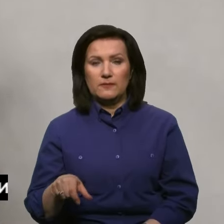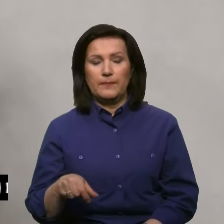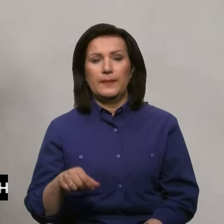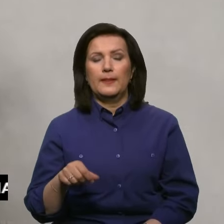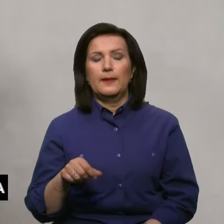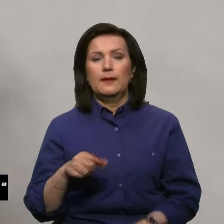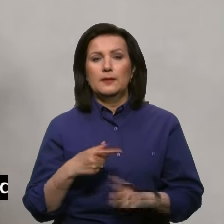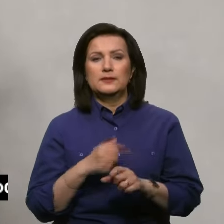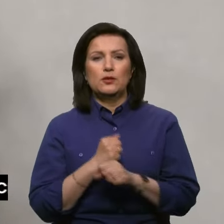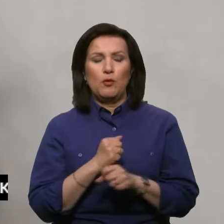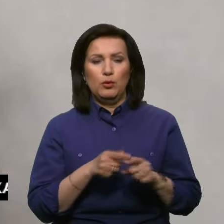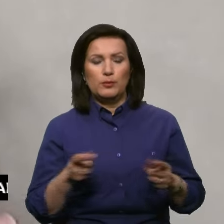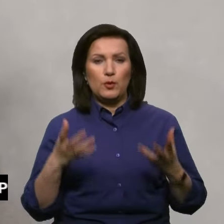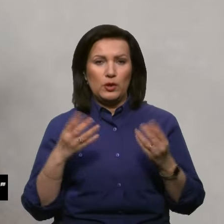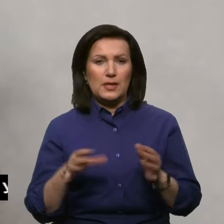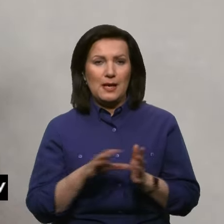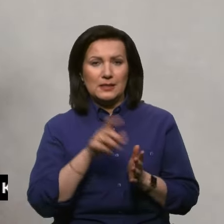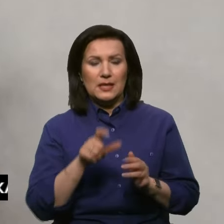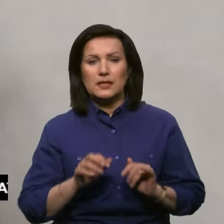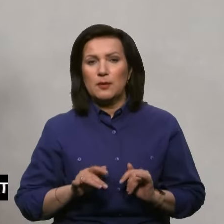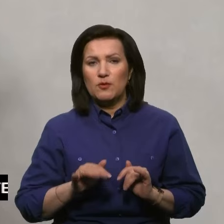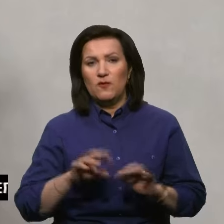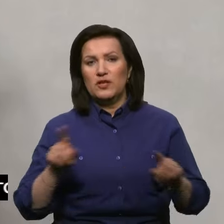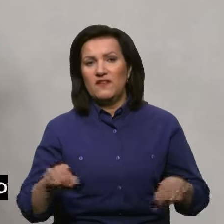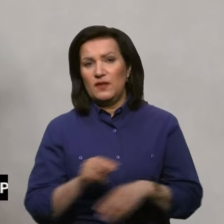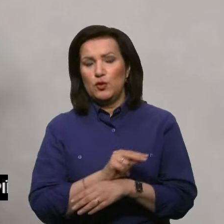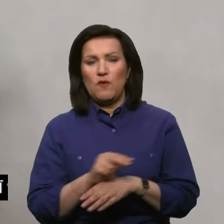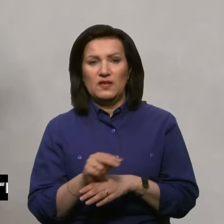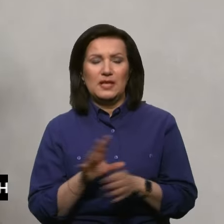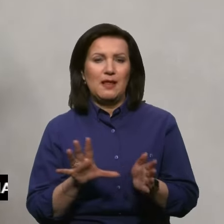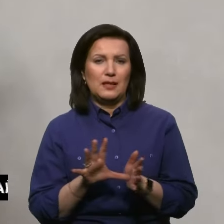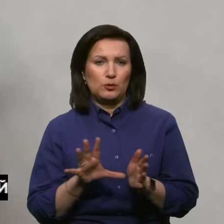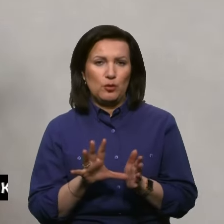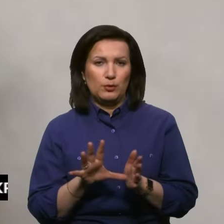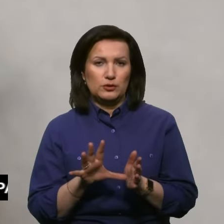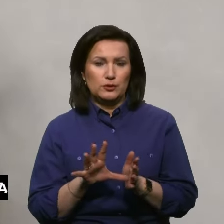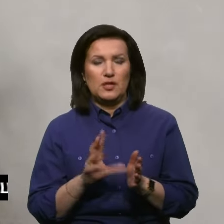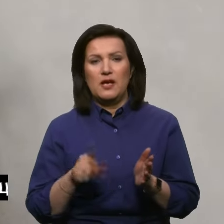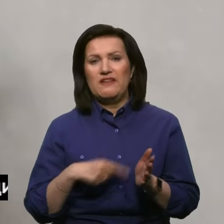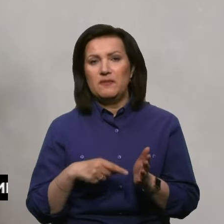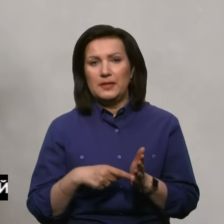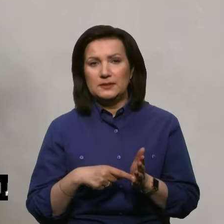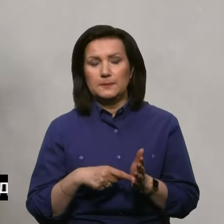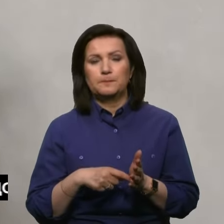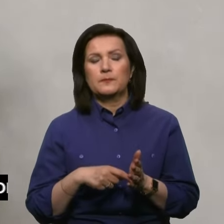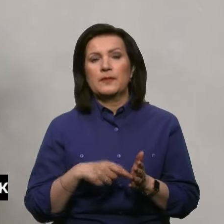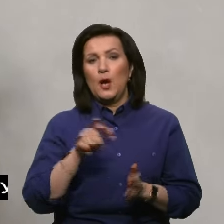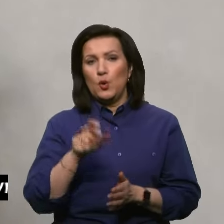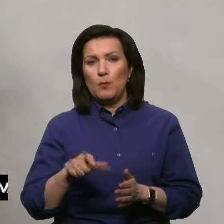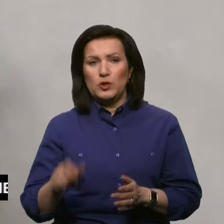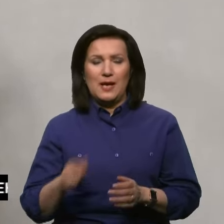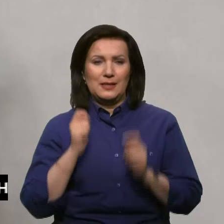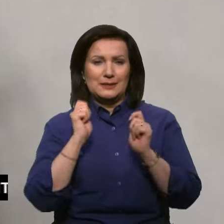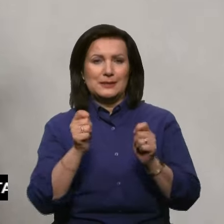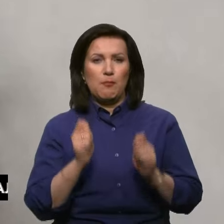Ці роботи протягом дня енергетики проводили і відновили електропостачання у місті. Комунальники